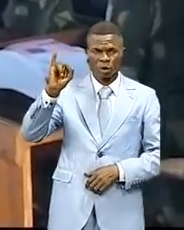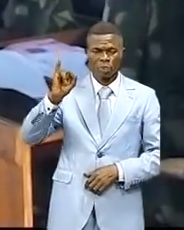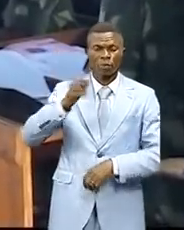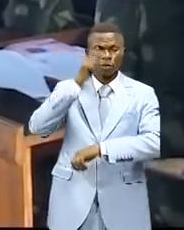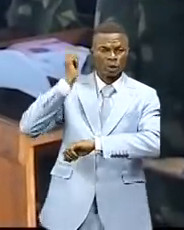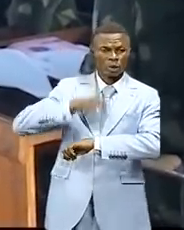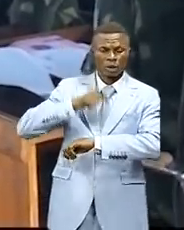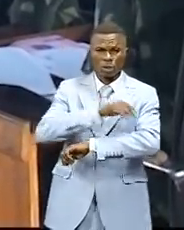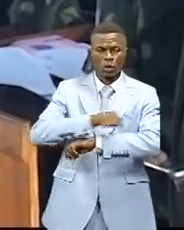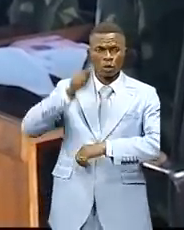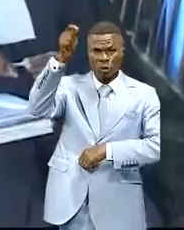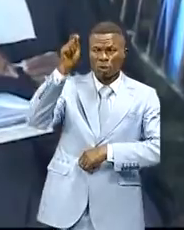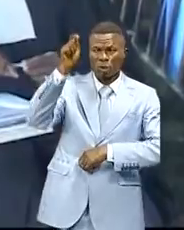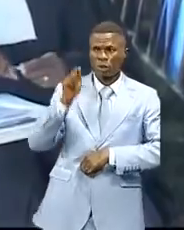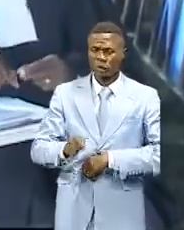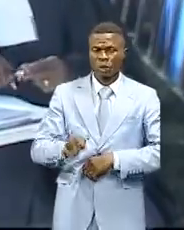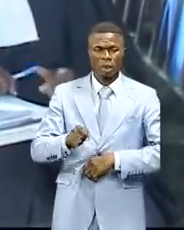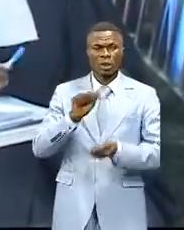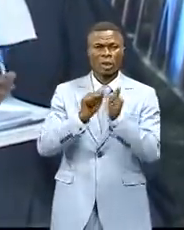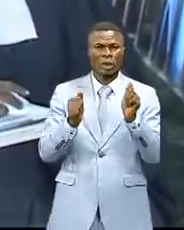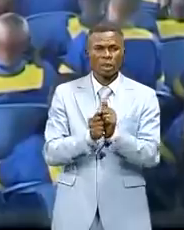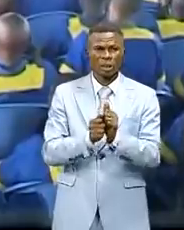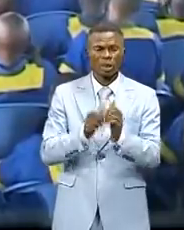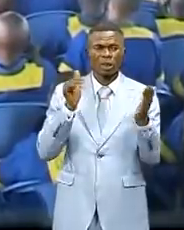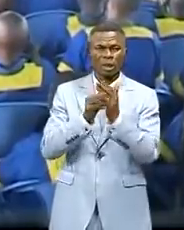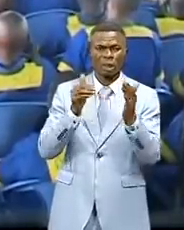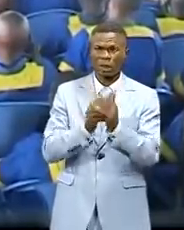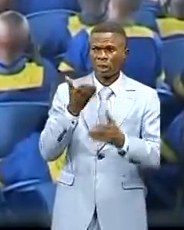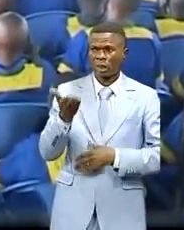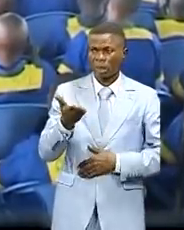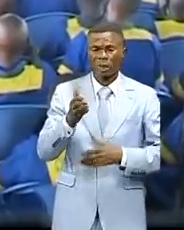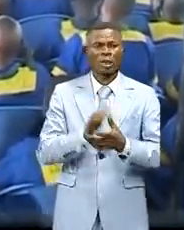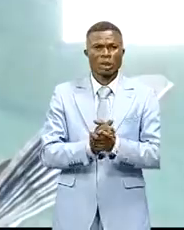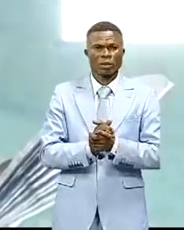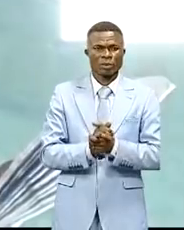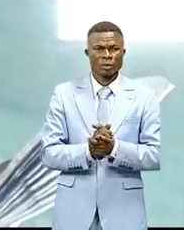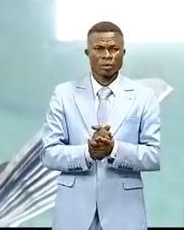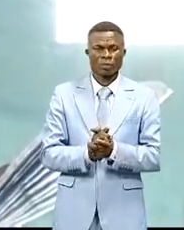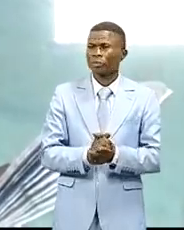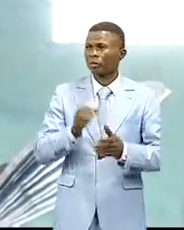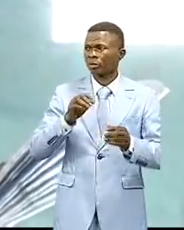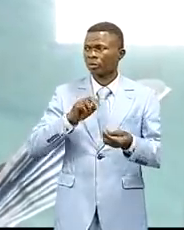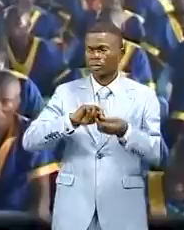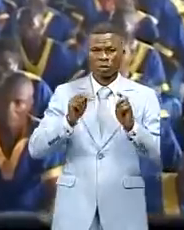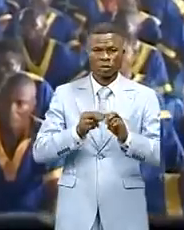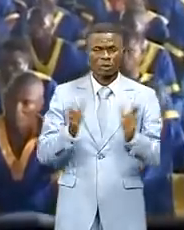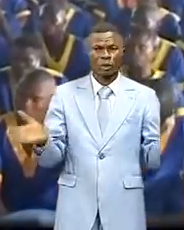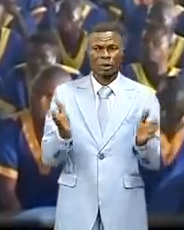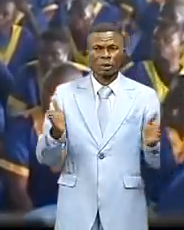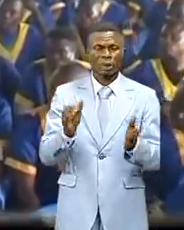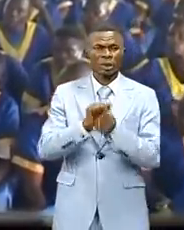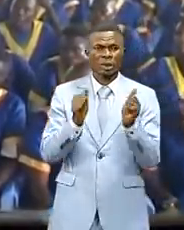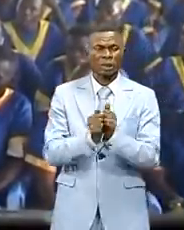cour militaire des seniors at et répressive a été consacrée à l'identification de ces quatre présumés